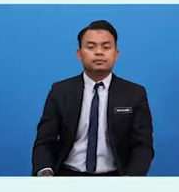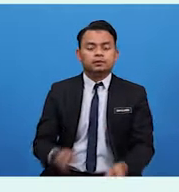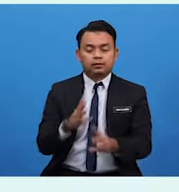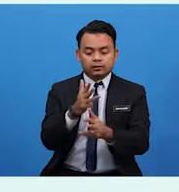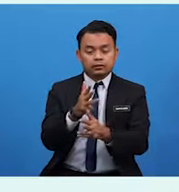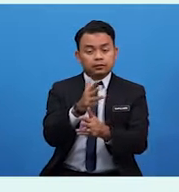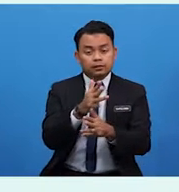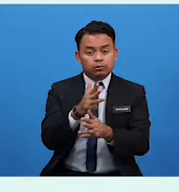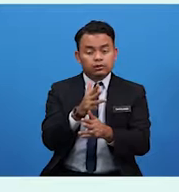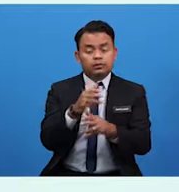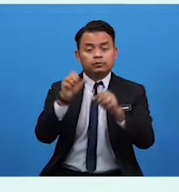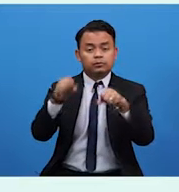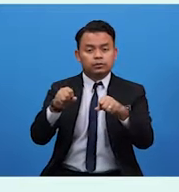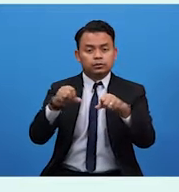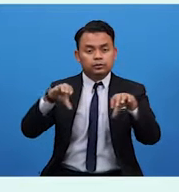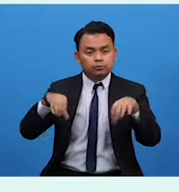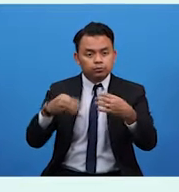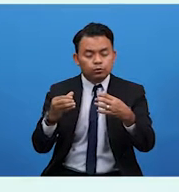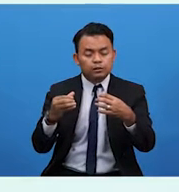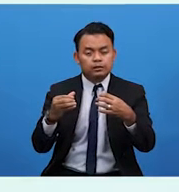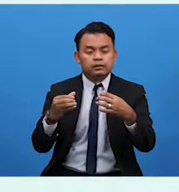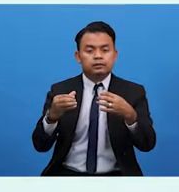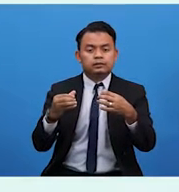ada secara manual atau automatik.